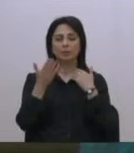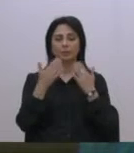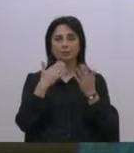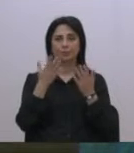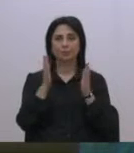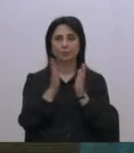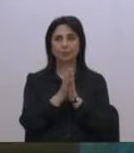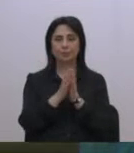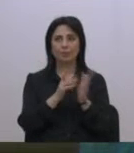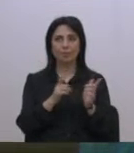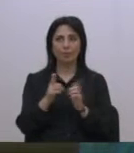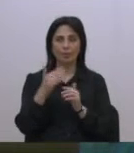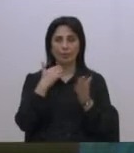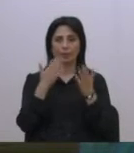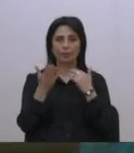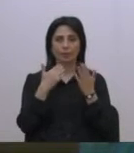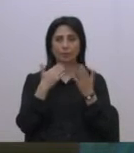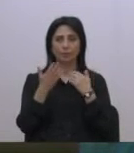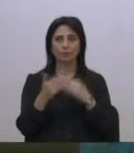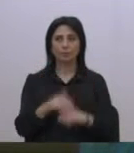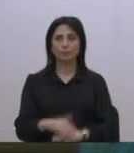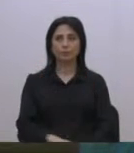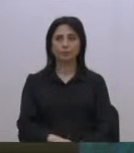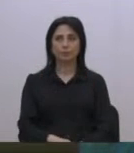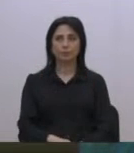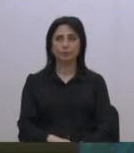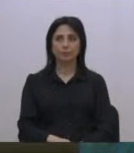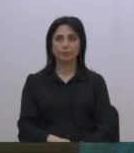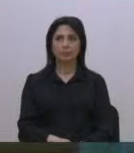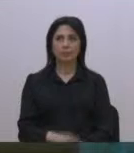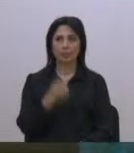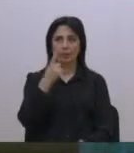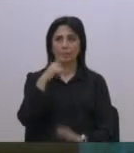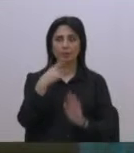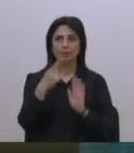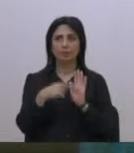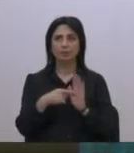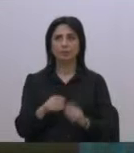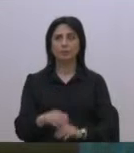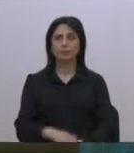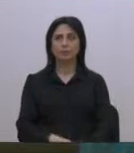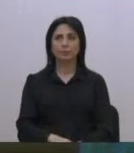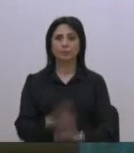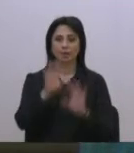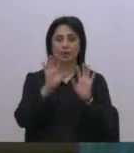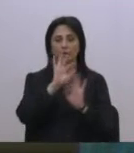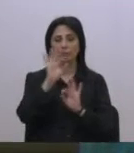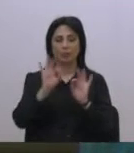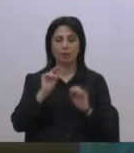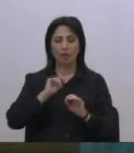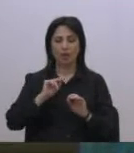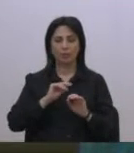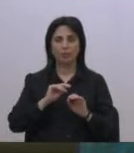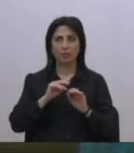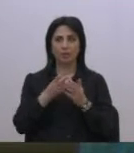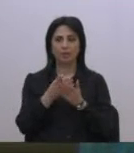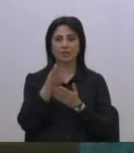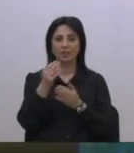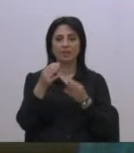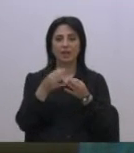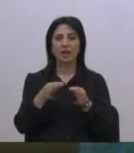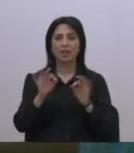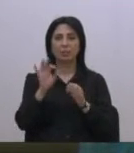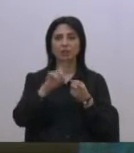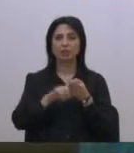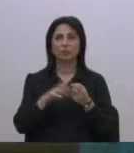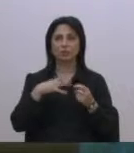გთხოვთ მოემზადოთ კენჭისხევისთვის პირველი საკითხი. კანონის პროექტი ადმინისტრაციულ სახელისგან გათავისუფლების